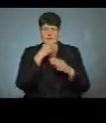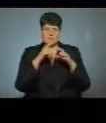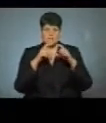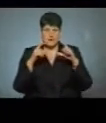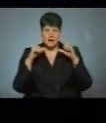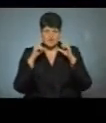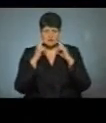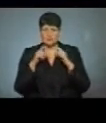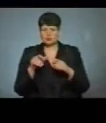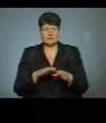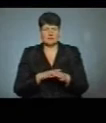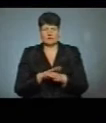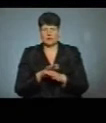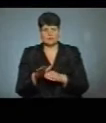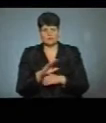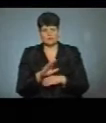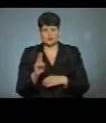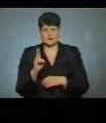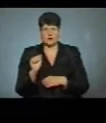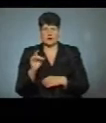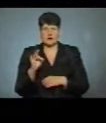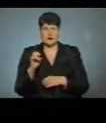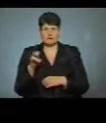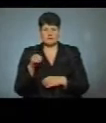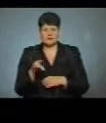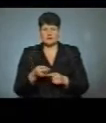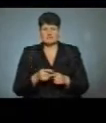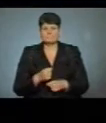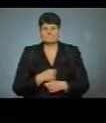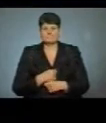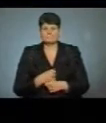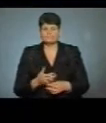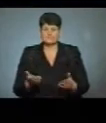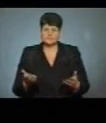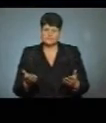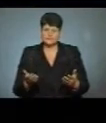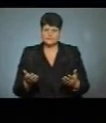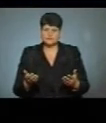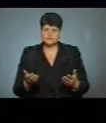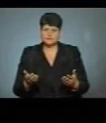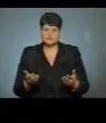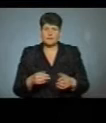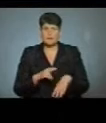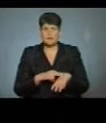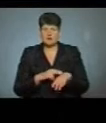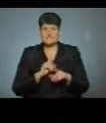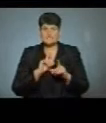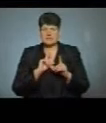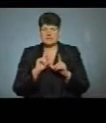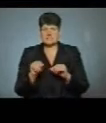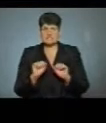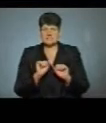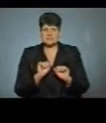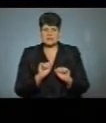люди не дотримуються карантину і це дуже жаль. Ну, поліція їздить, захищає. В